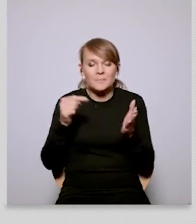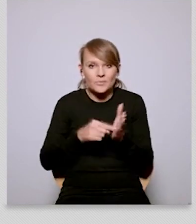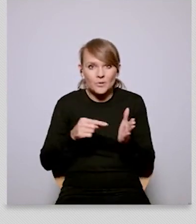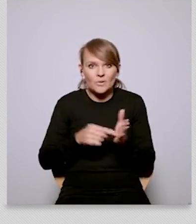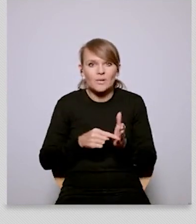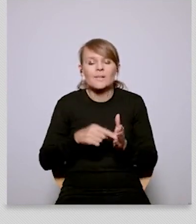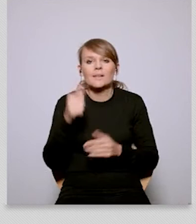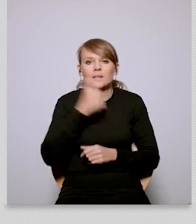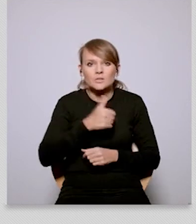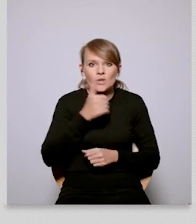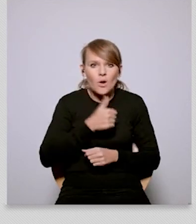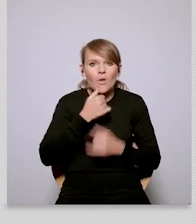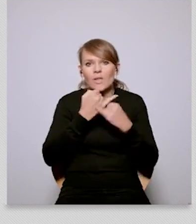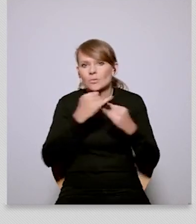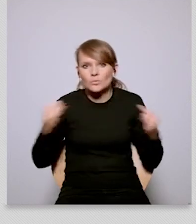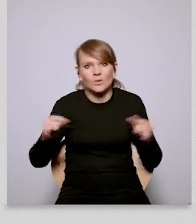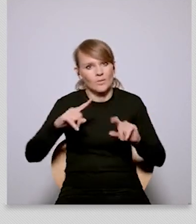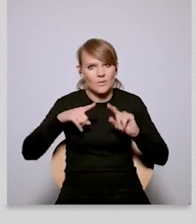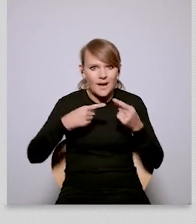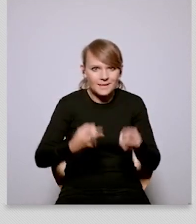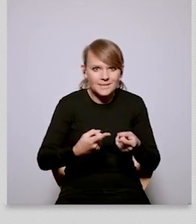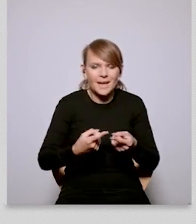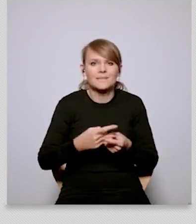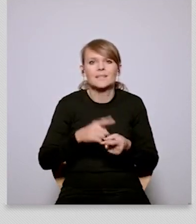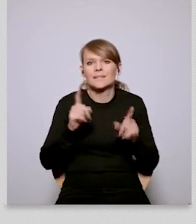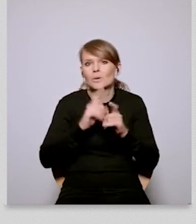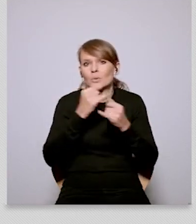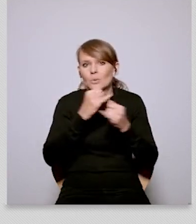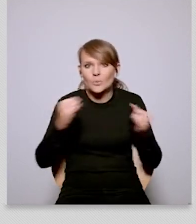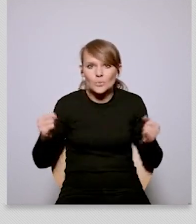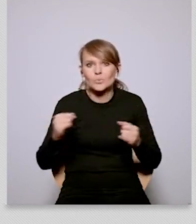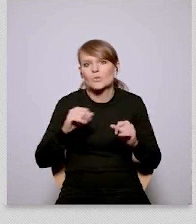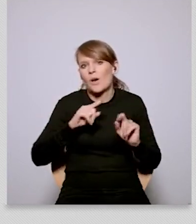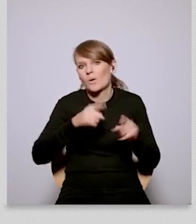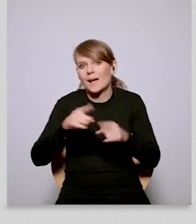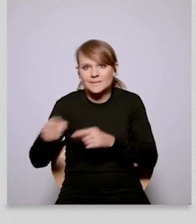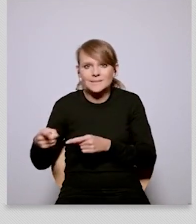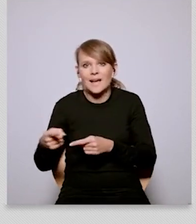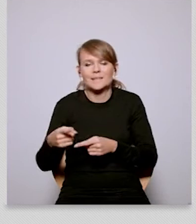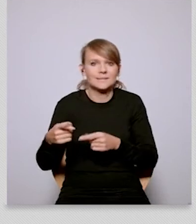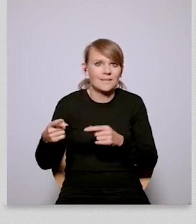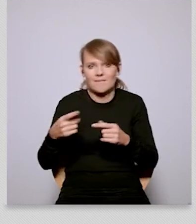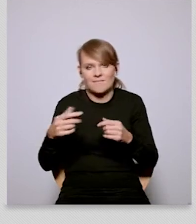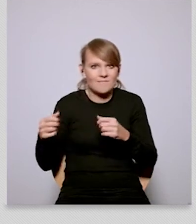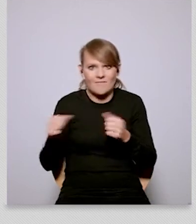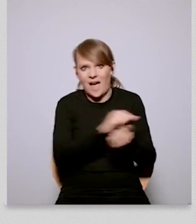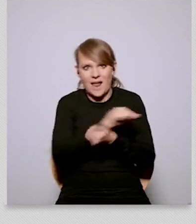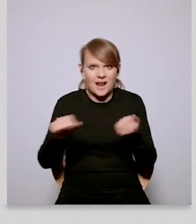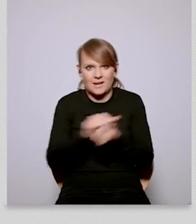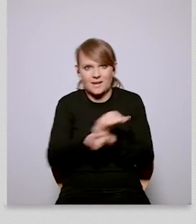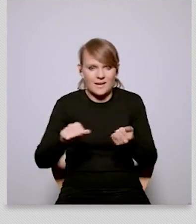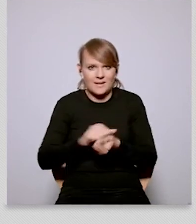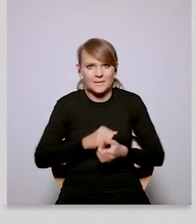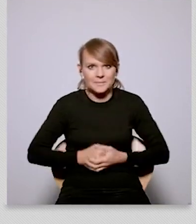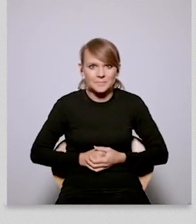zielone różne organizacje też i różne progresywne też ze sobą walczą o to tak